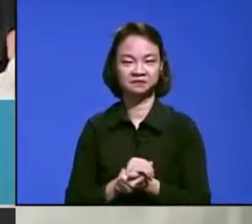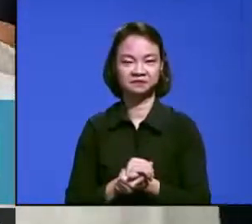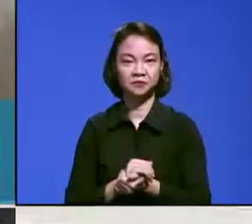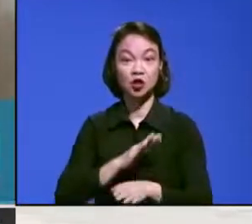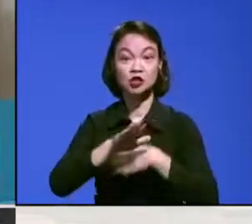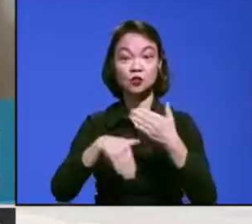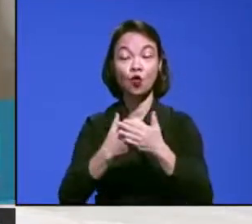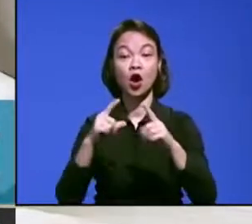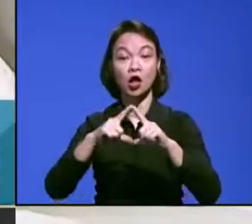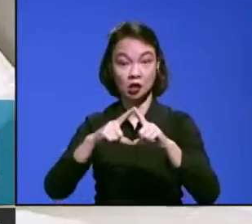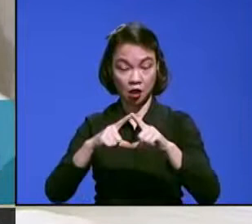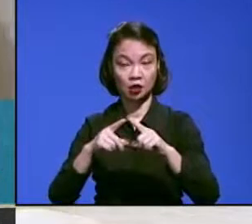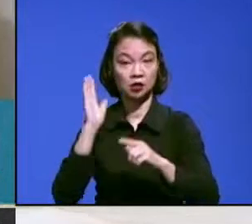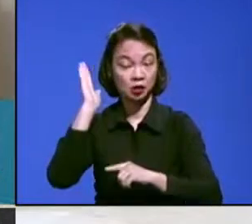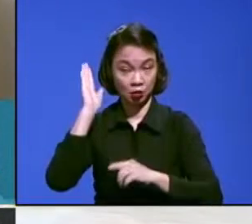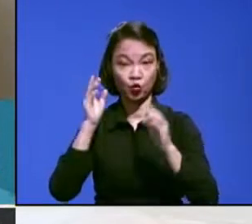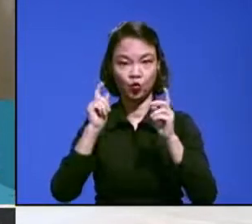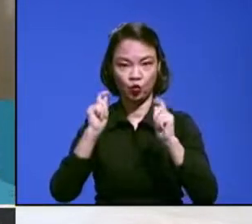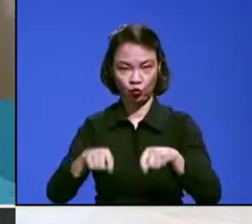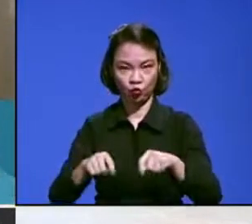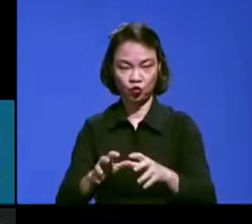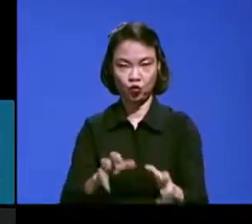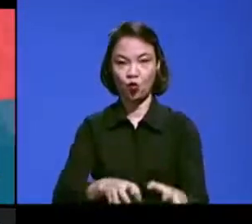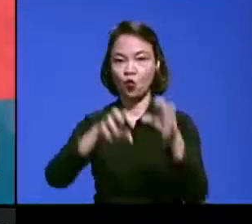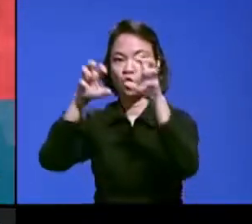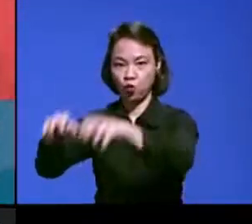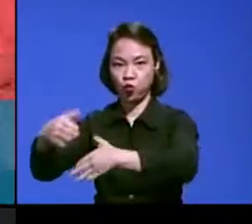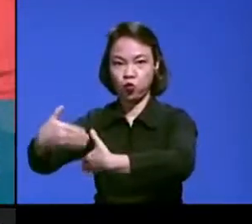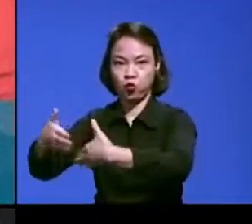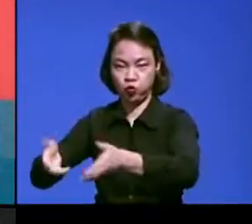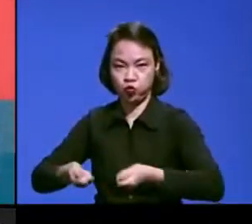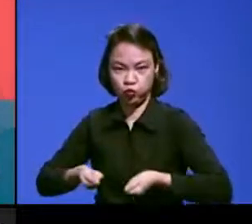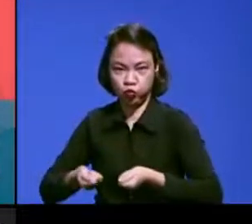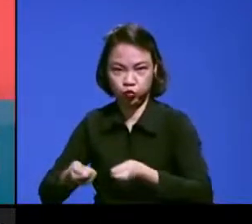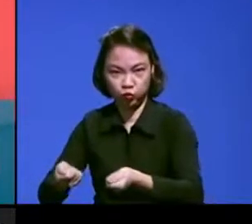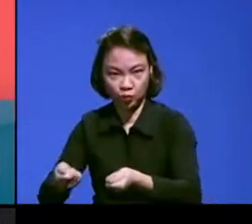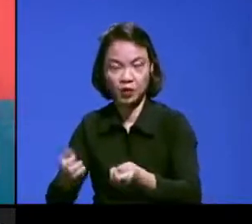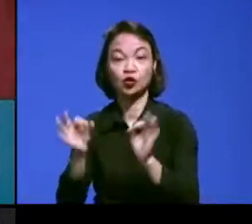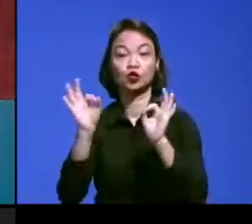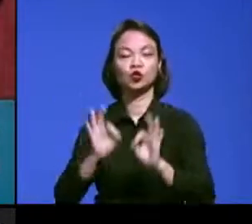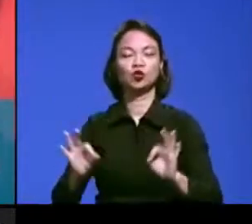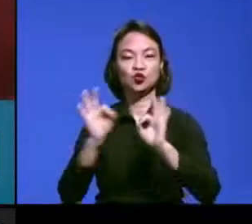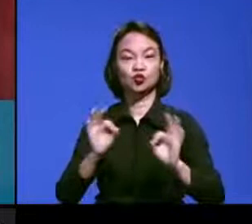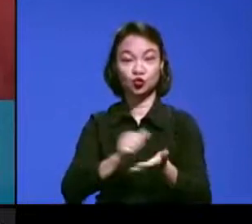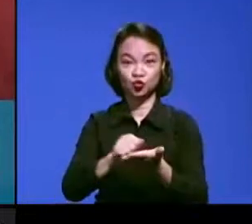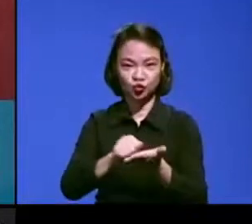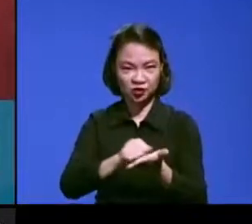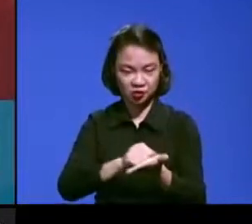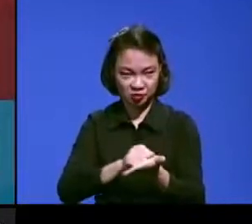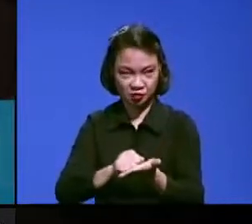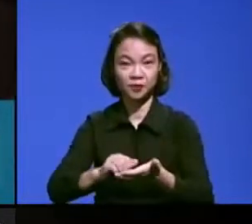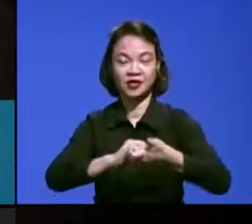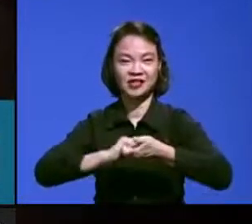semua perangkat yang sudah digunakan langsung masuk troli kain kotor dan akan dicuci oleh pihak ketiga yang bekerja sama dengan